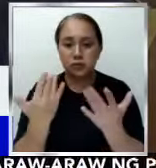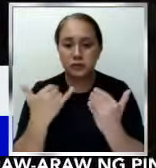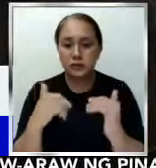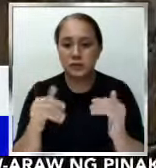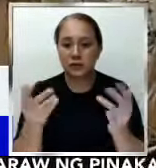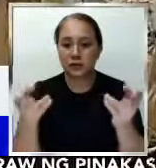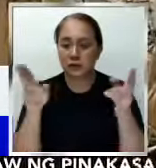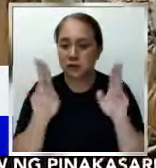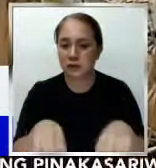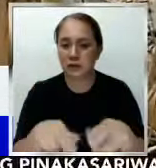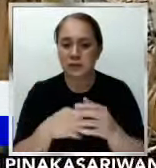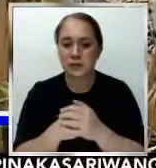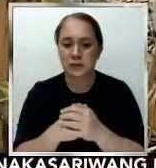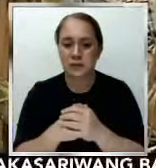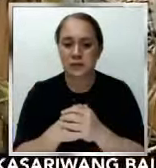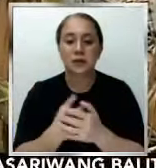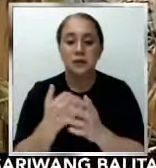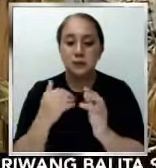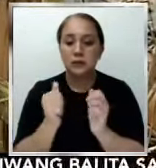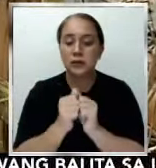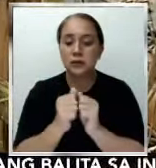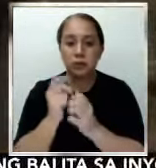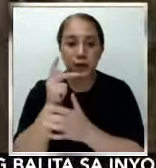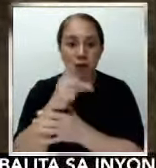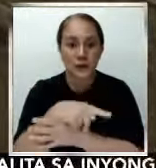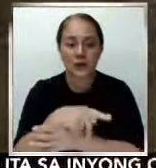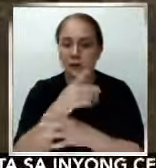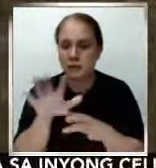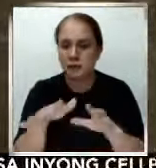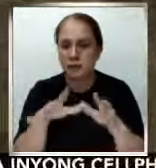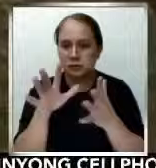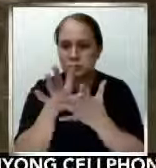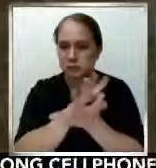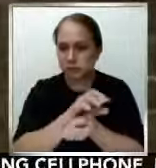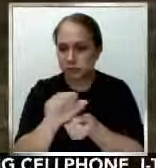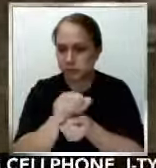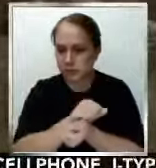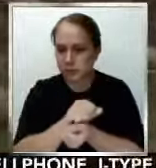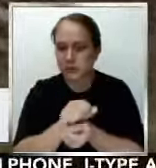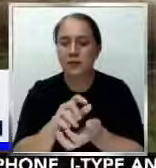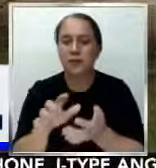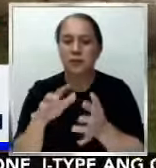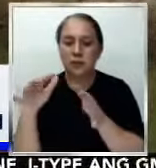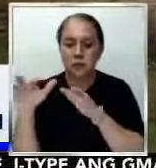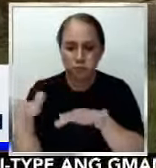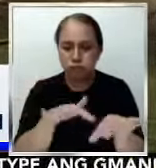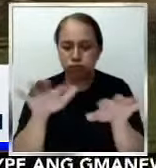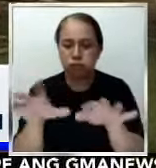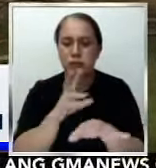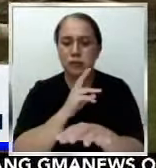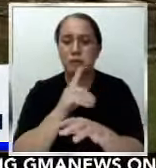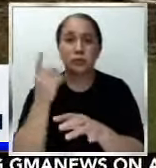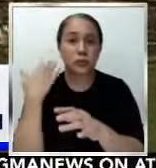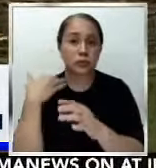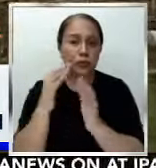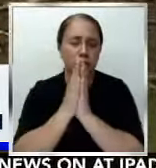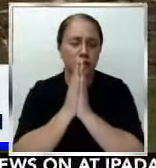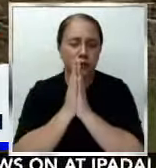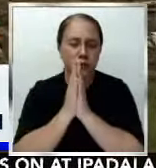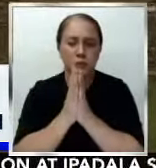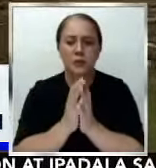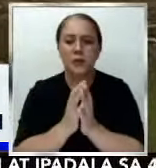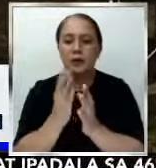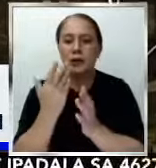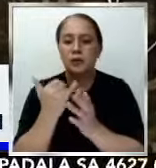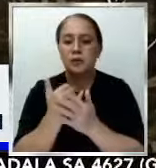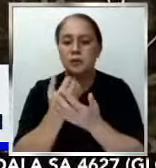nangyari. Pati ang mga pananim, tinangay ng rumargas ang tubig. Tanging dasal niya noong bumabagyo ang